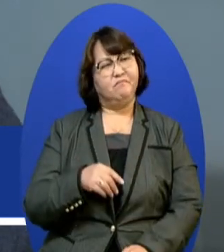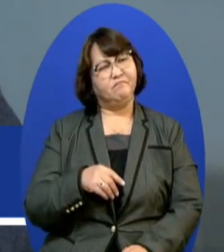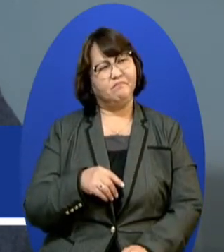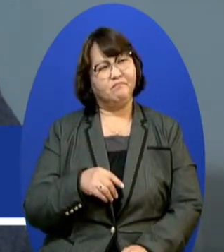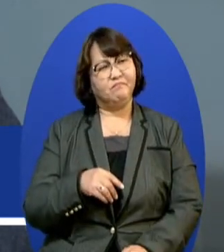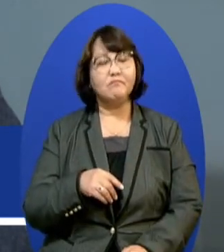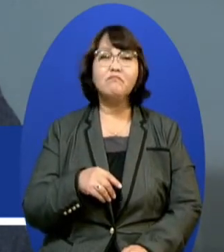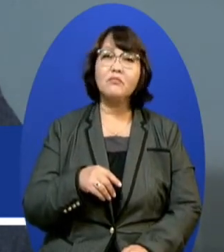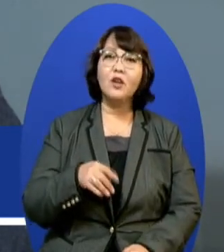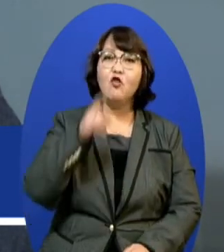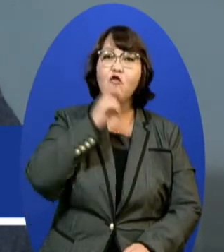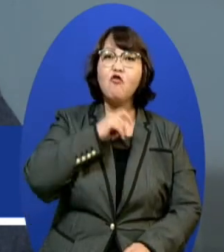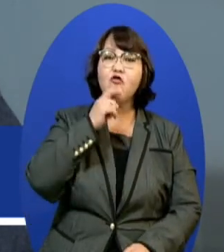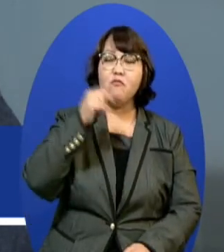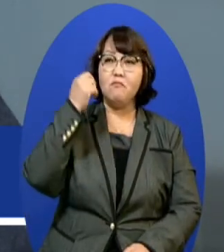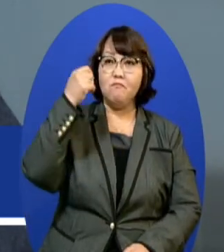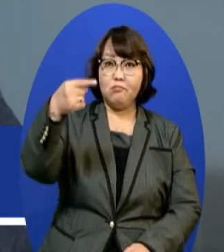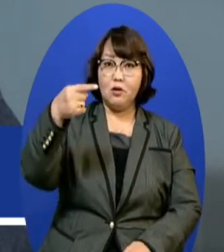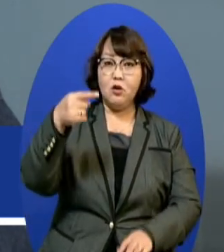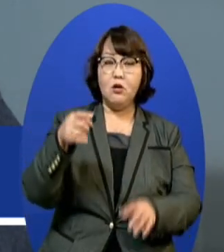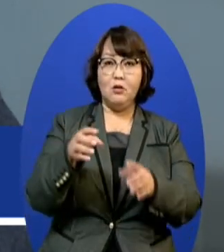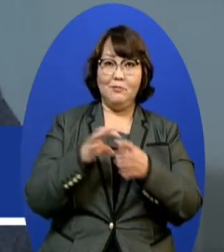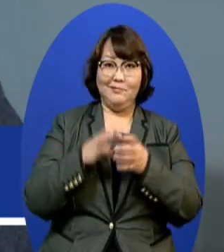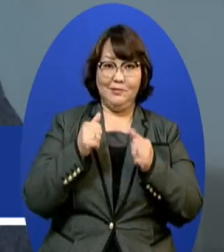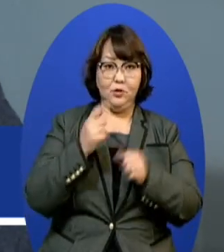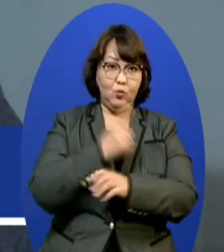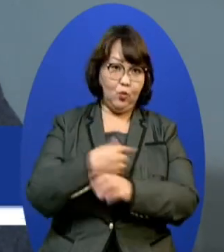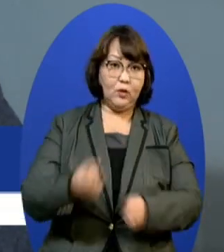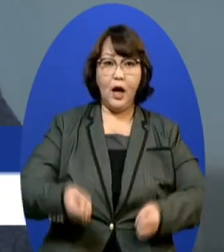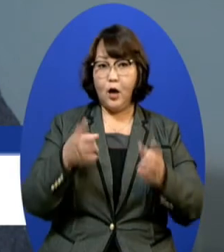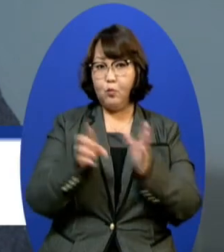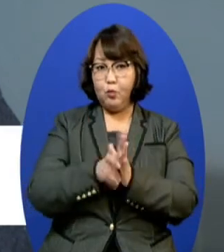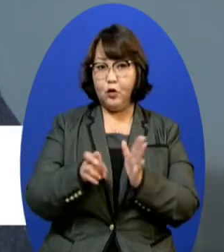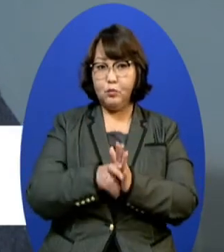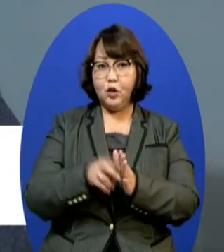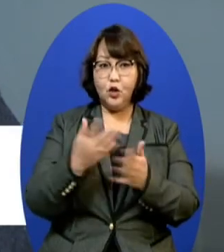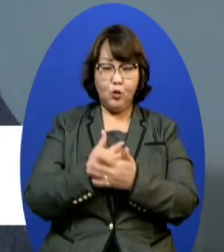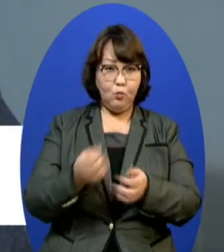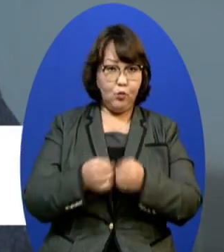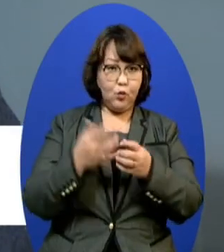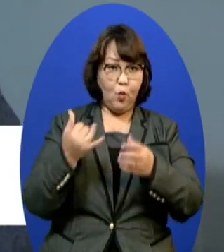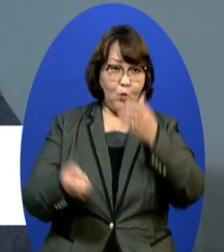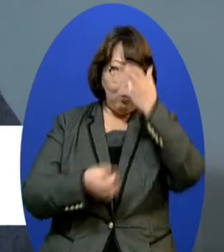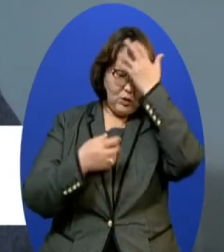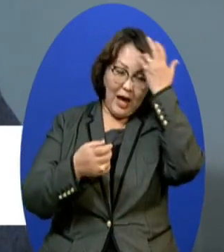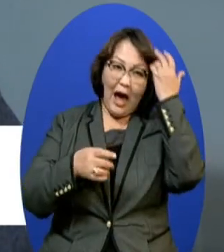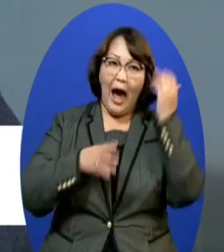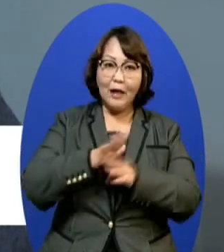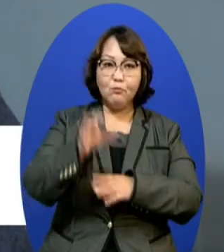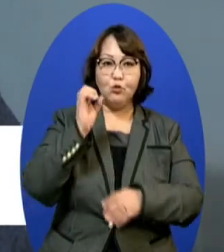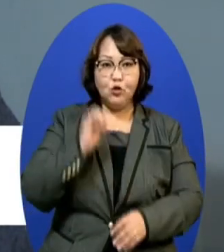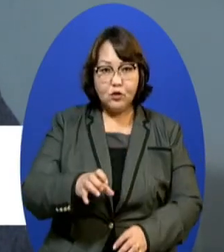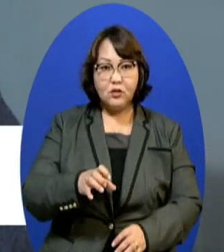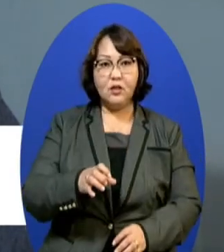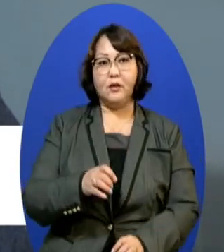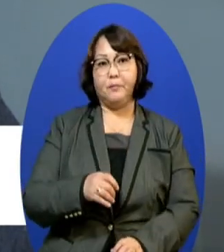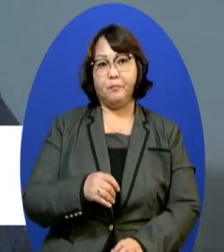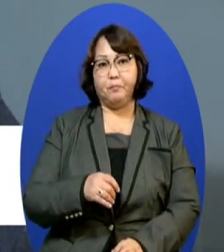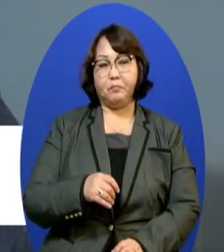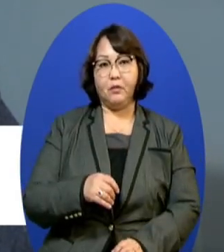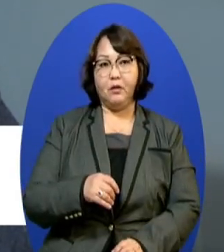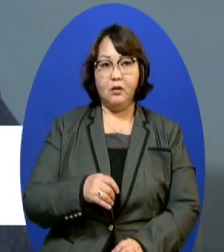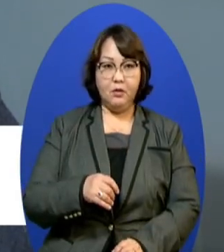үр дүнтэй. Энэ юу нь бол энэ киноны тухайн уран бүтээлийн албан ёсны пэйж хуудас одоо пэйж